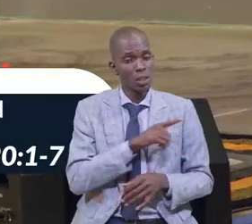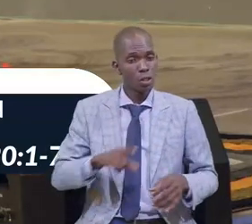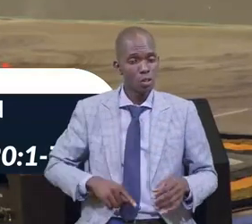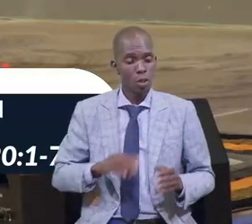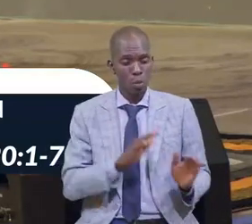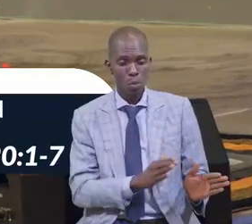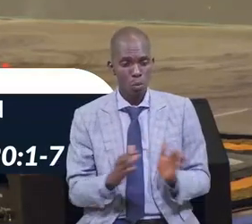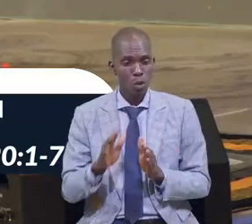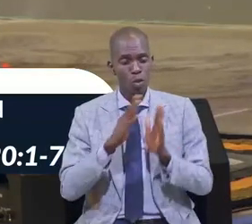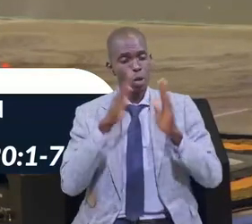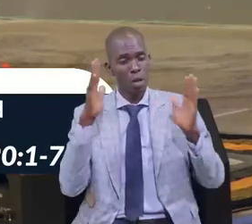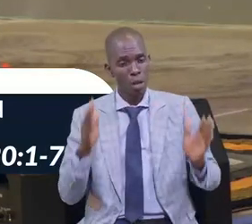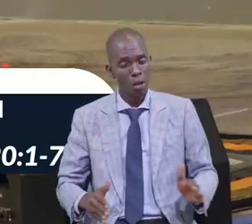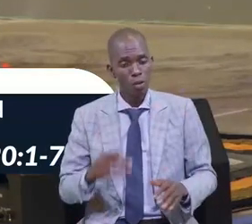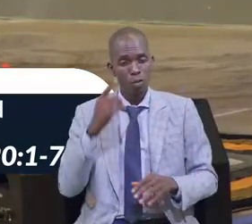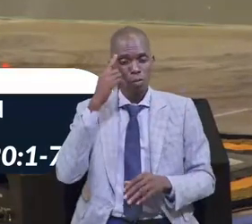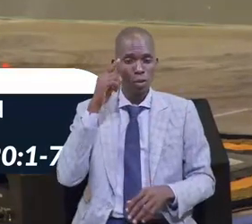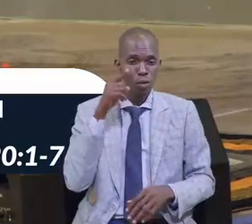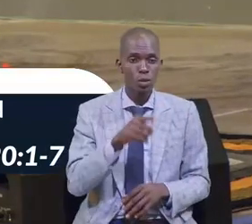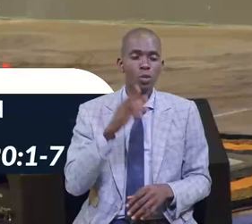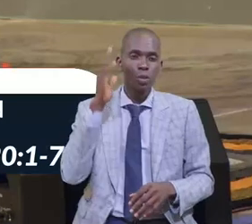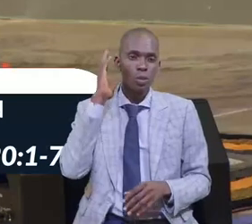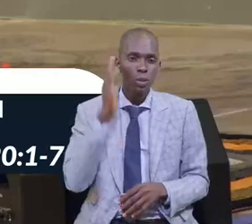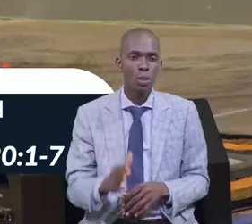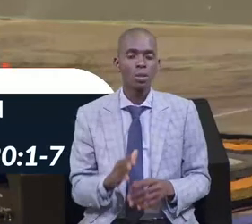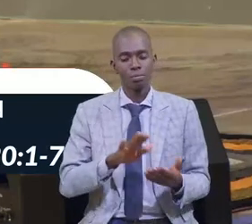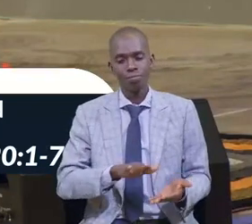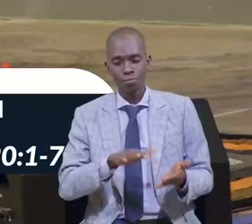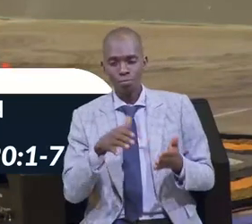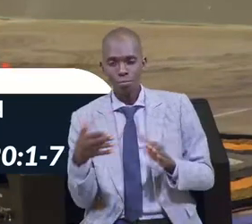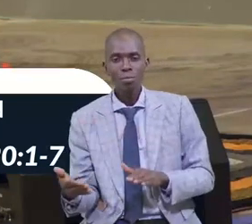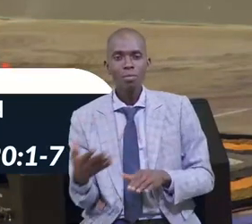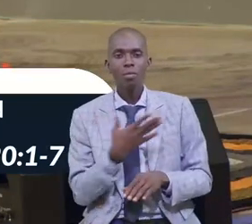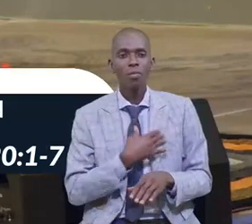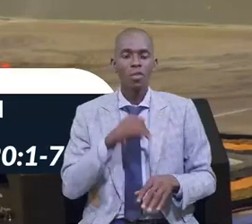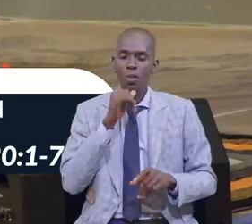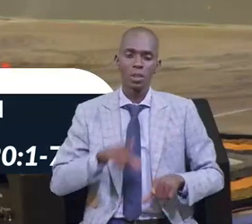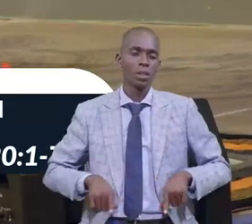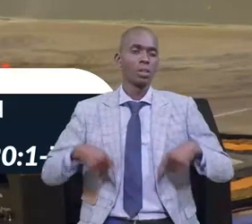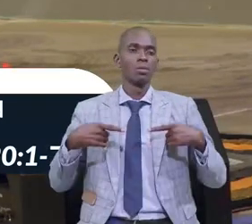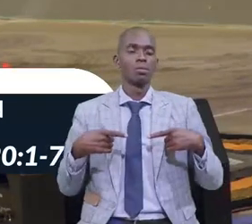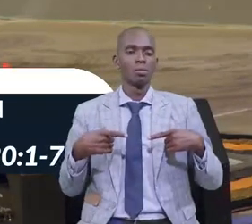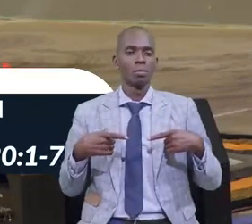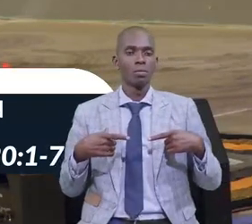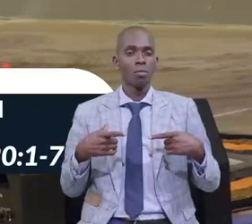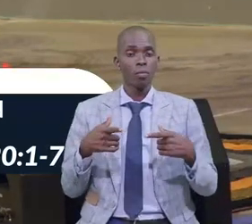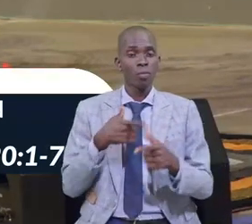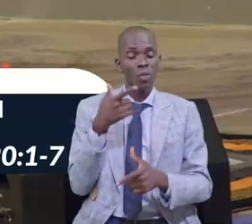tes ordres à ta maison, car tu vas mourir et tu ne vivras plus. »